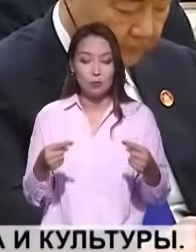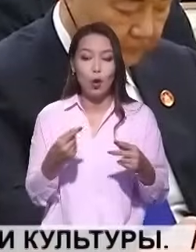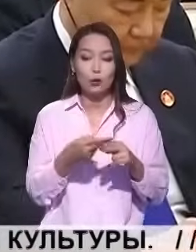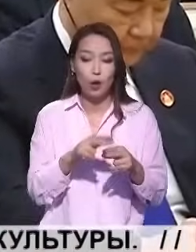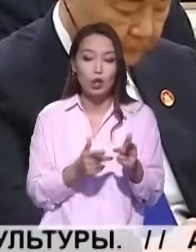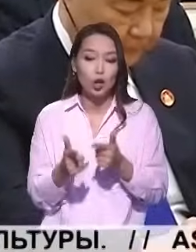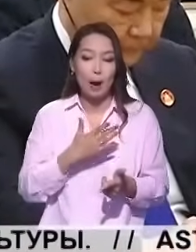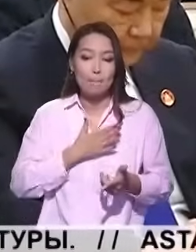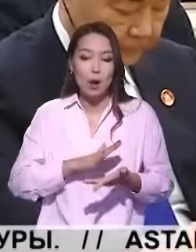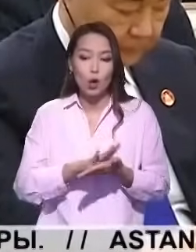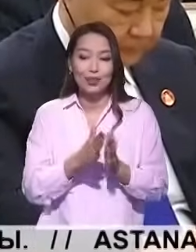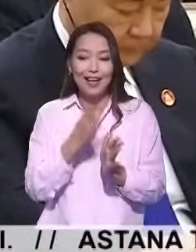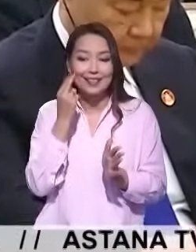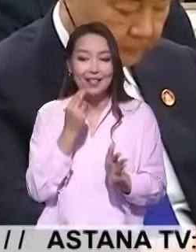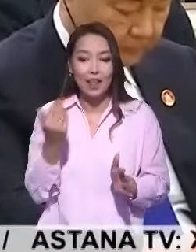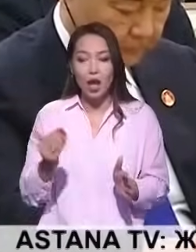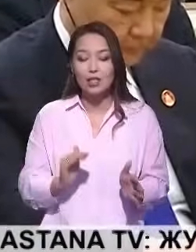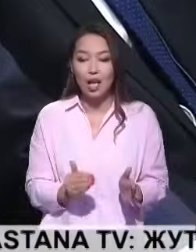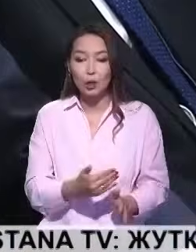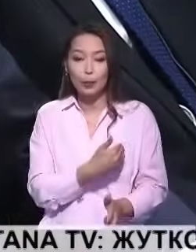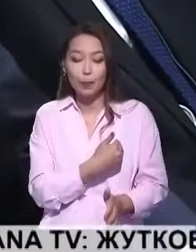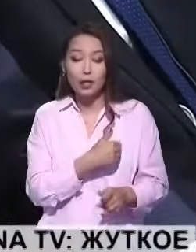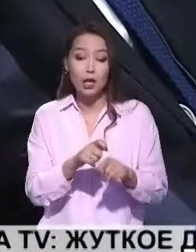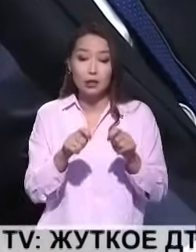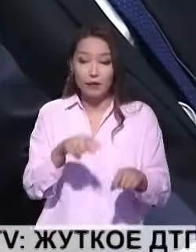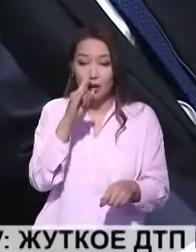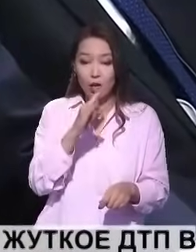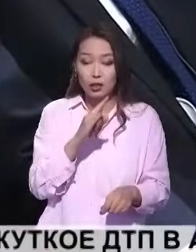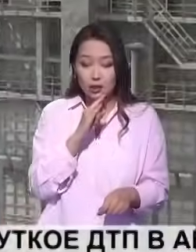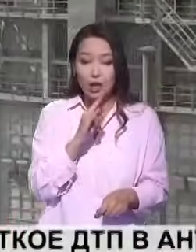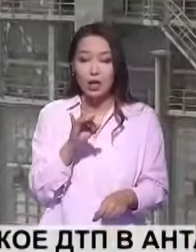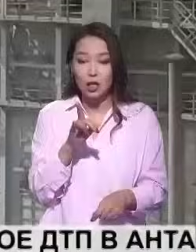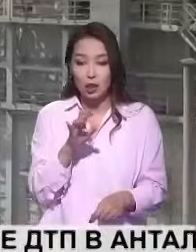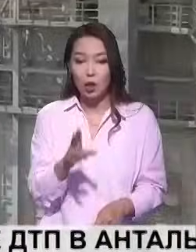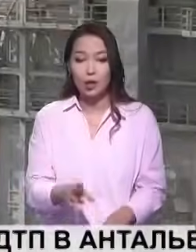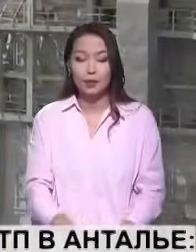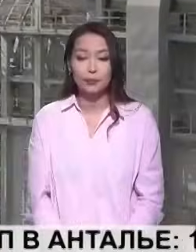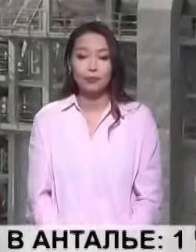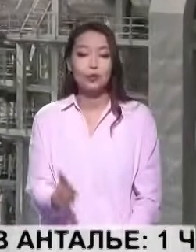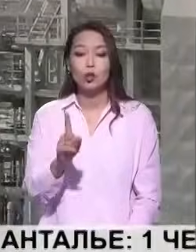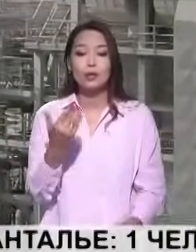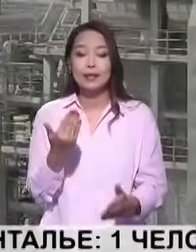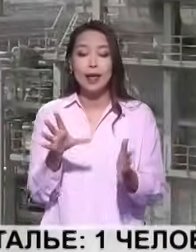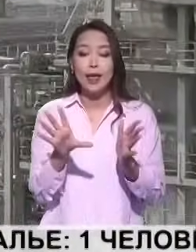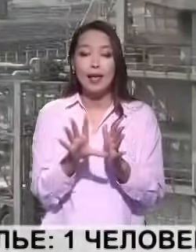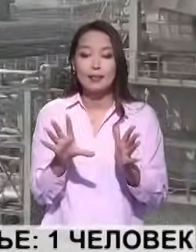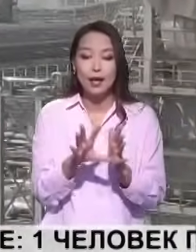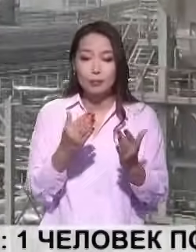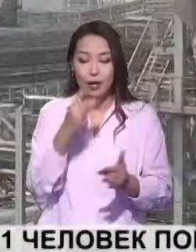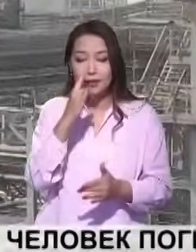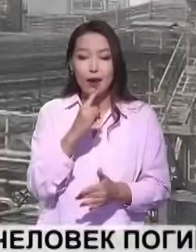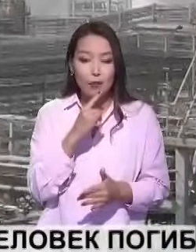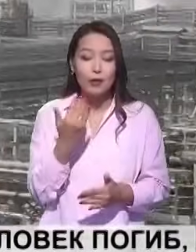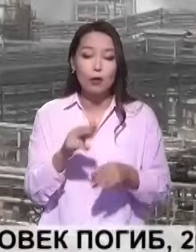благоприятные условия для китайских компаний, желающих освоить казахстанский рынок». Что касается энергетики, то в Казахстане